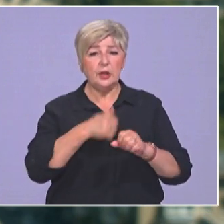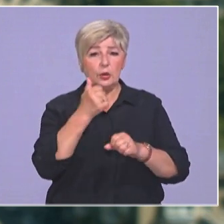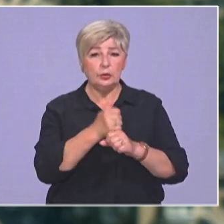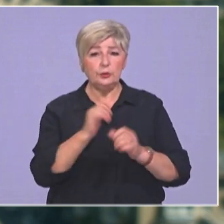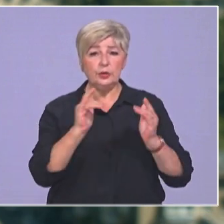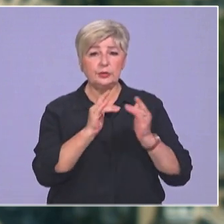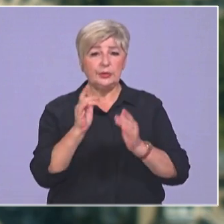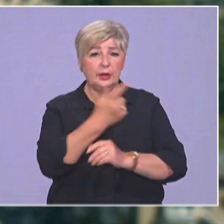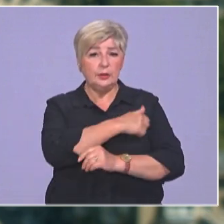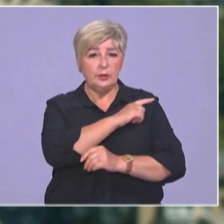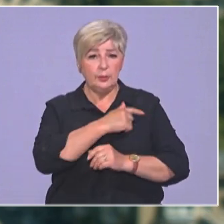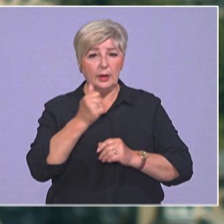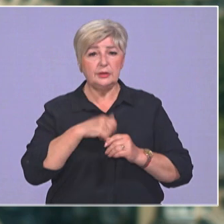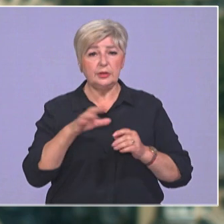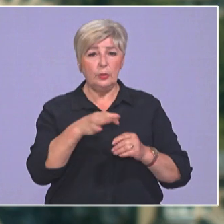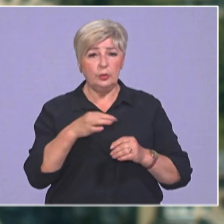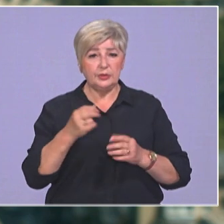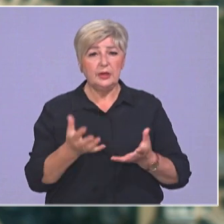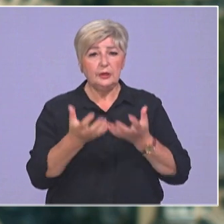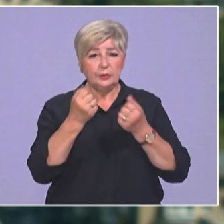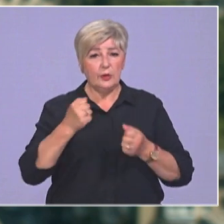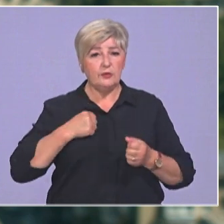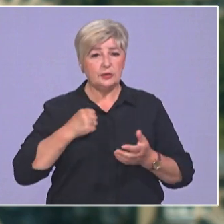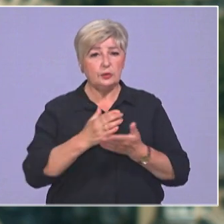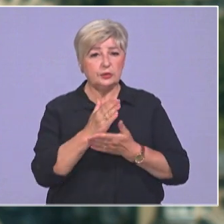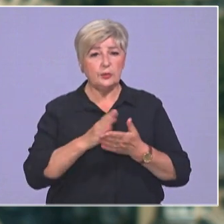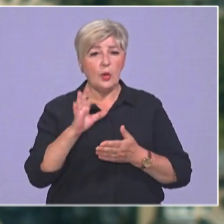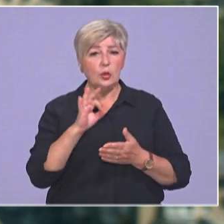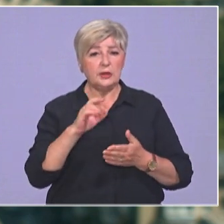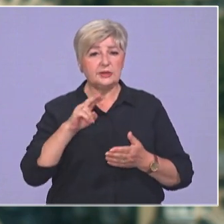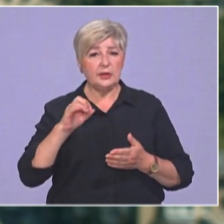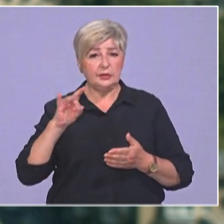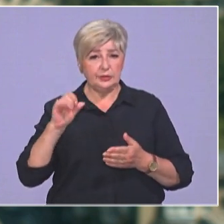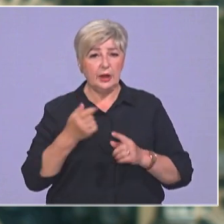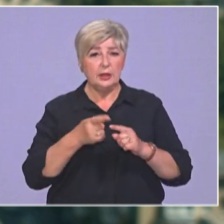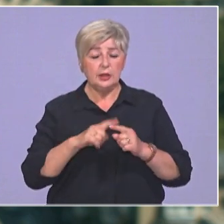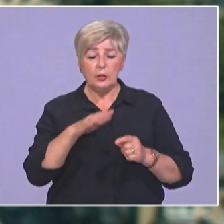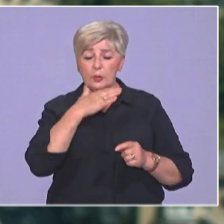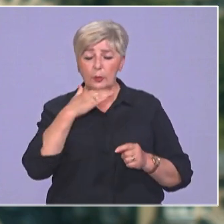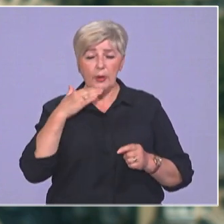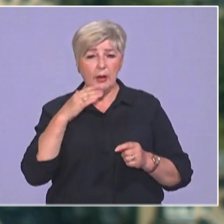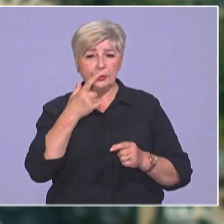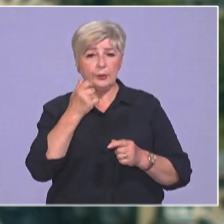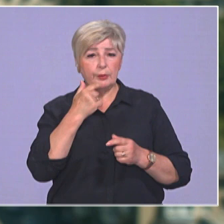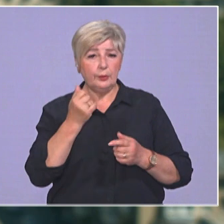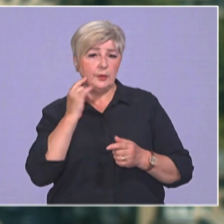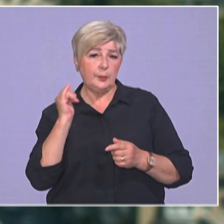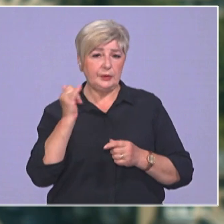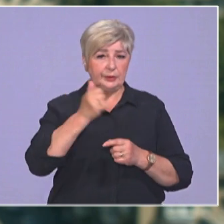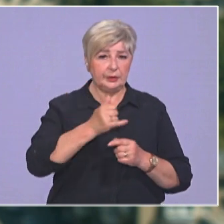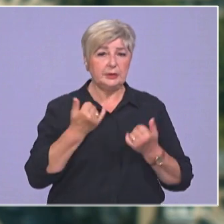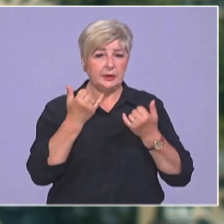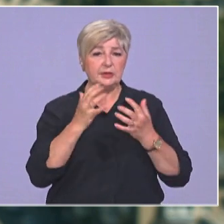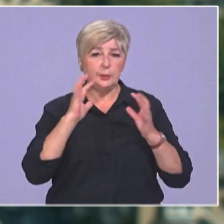бази області врятували військовослужбовця Олександра, якому довелося перелити чималу кількість крові для збереження його